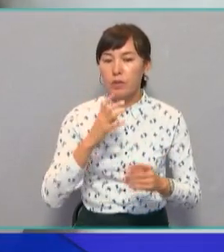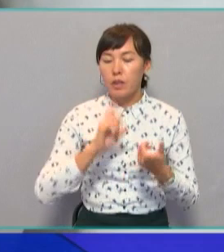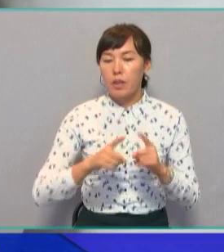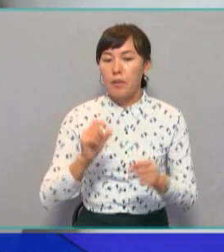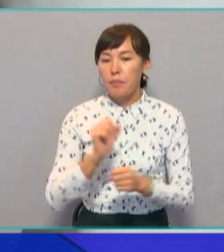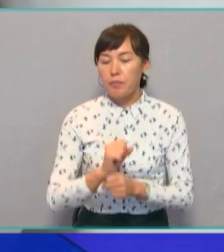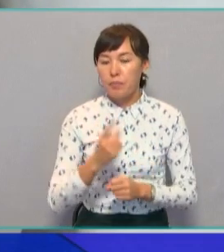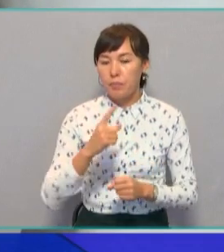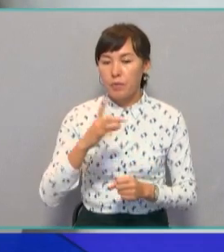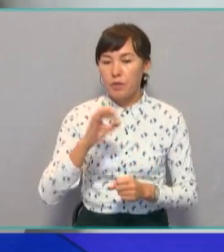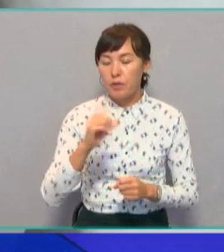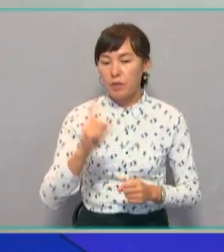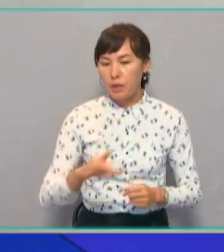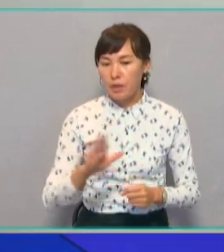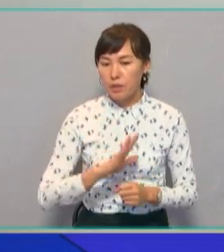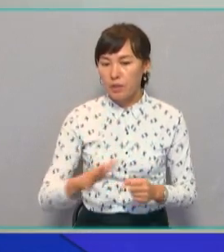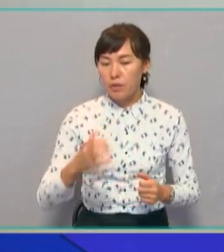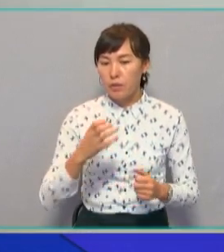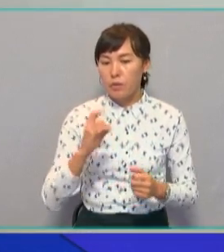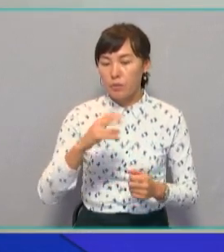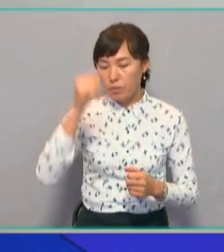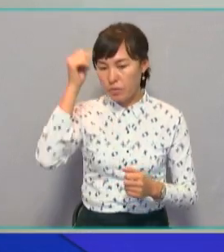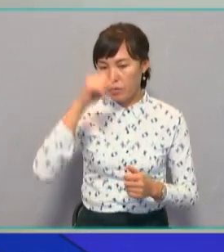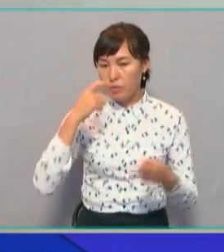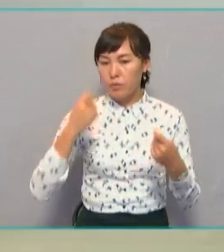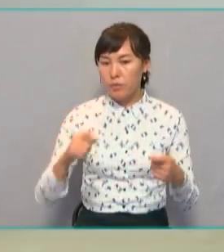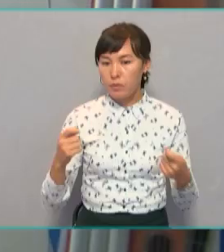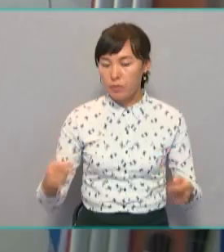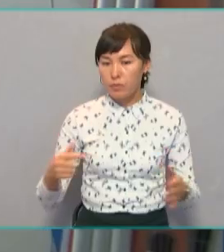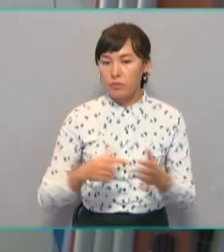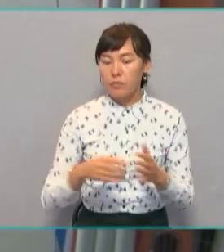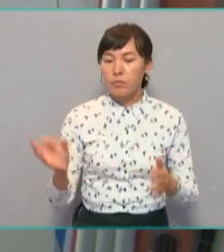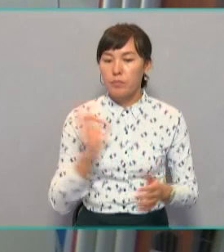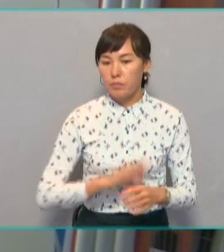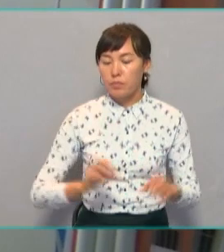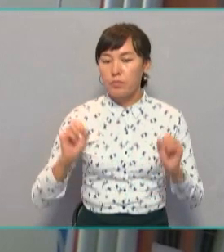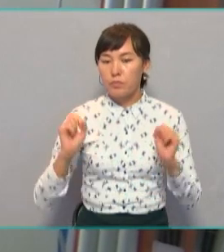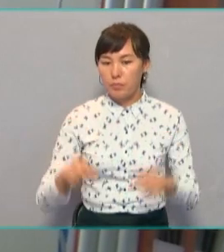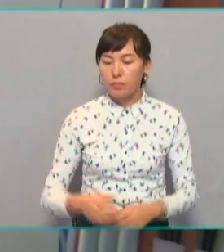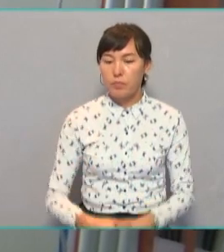Жылжымалы бекетті жылына бір мезгіл ғана емес, жыл 12 ай коммерциялық мақсатта да пайдалануға болады, дейді